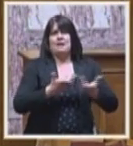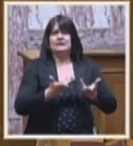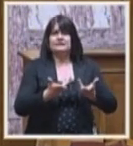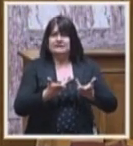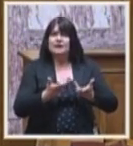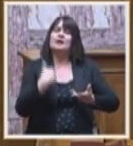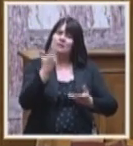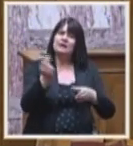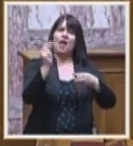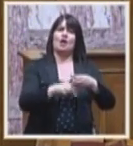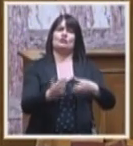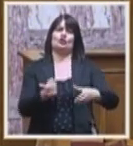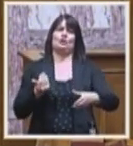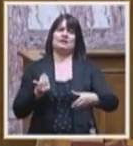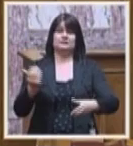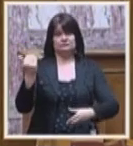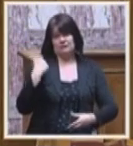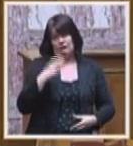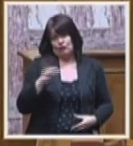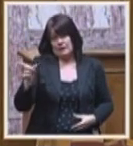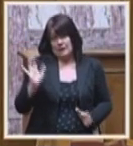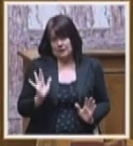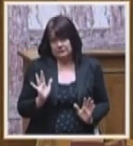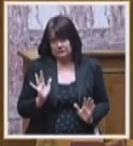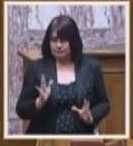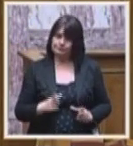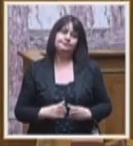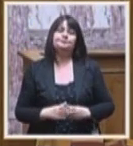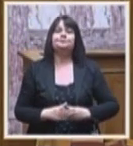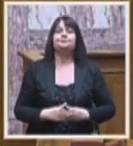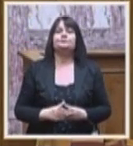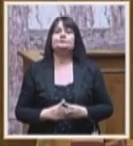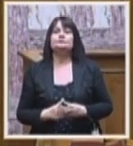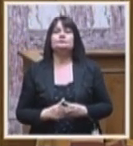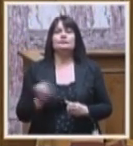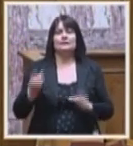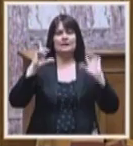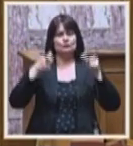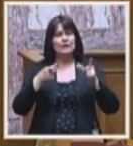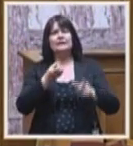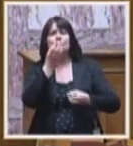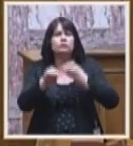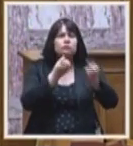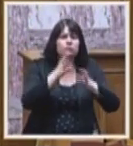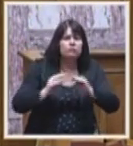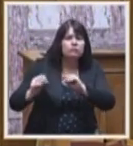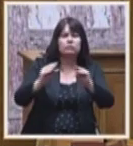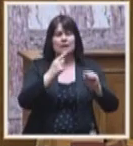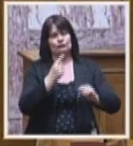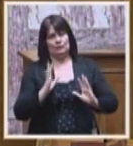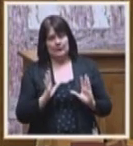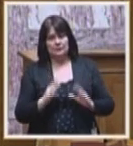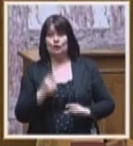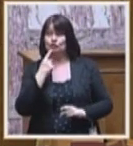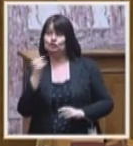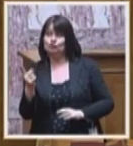εκλογές. Και αυτή ήταν η δημόσια τοποθέτηση του κόμματός σας με διαρροές. Σας είπα, κύριε Σαμαρά,